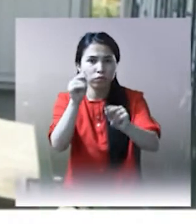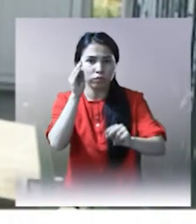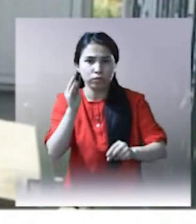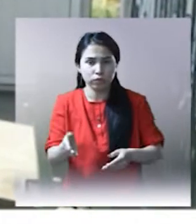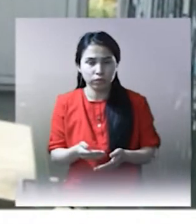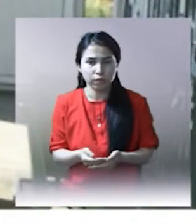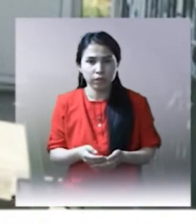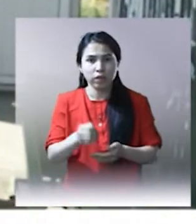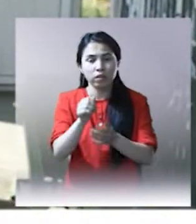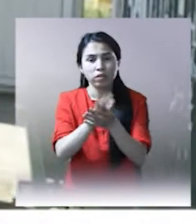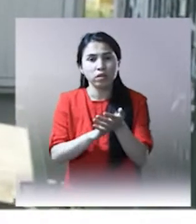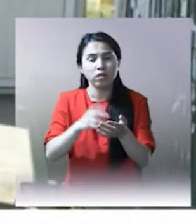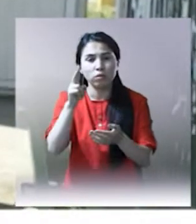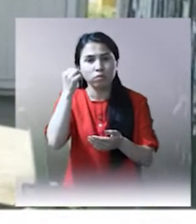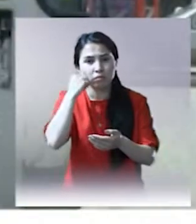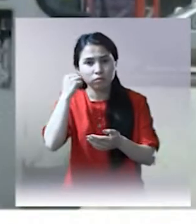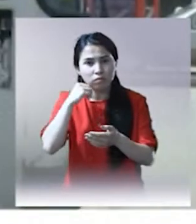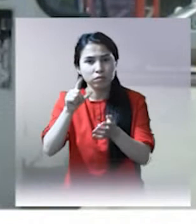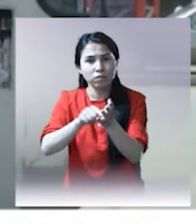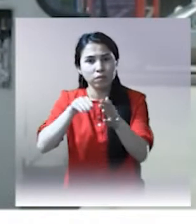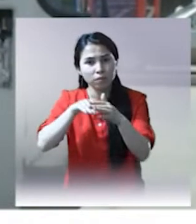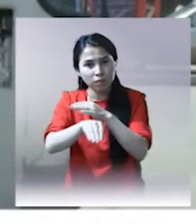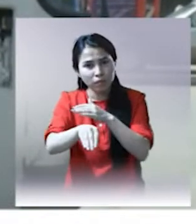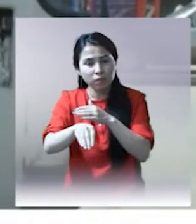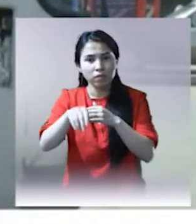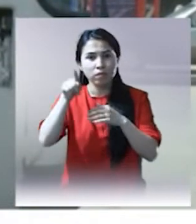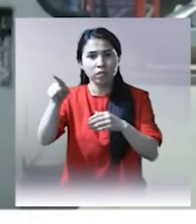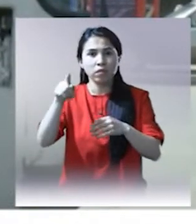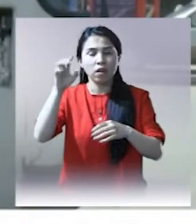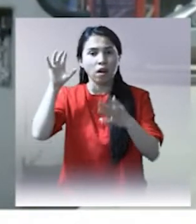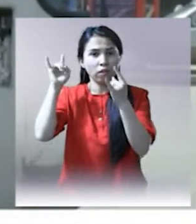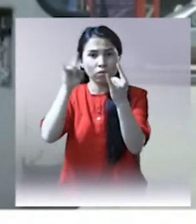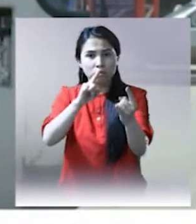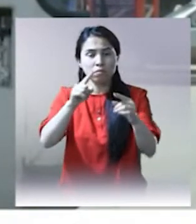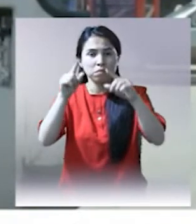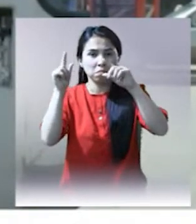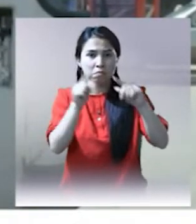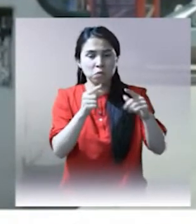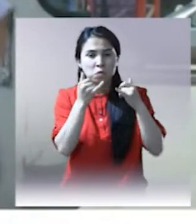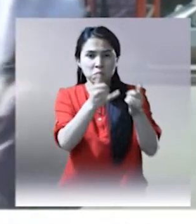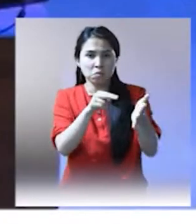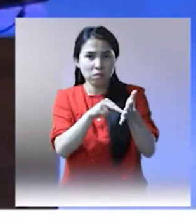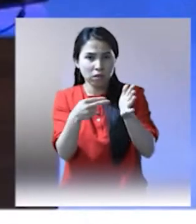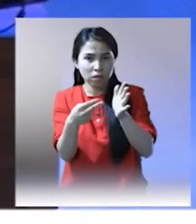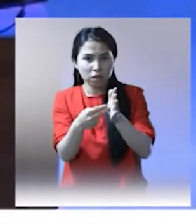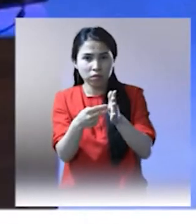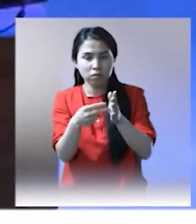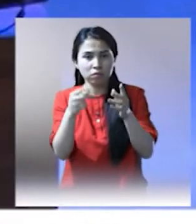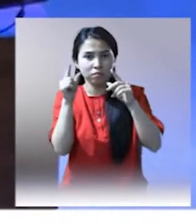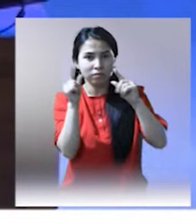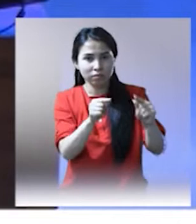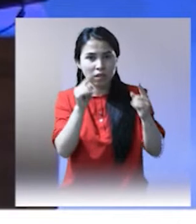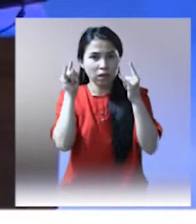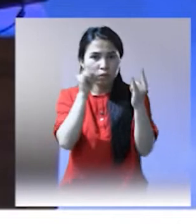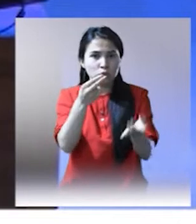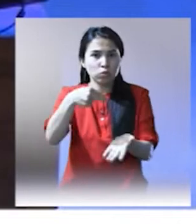жаңалық бар. Енді ардагерлер, зейнеткерлер мен студенттерге жол ақысынан жеңілдік жасалуы бек мүмкін. Қала әкімі жиында бұл мәселенің де қаралып